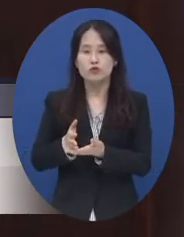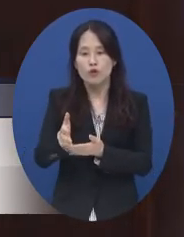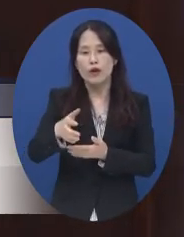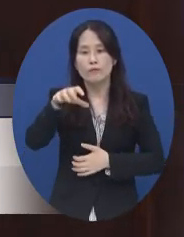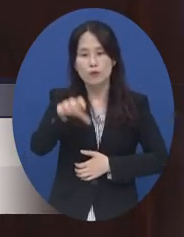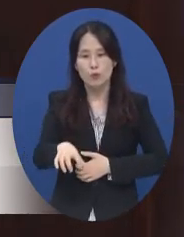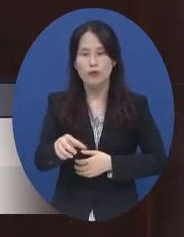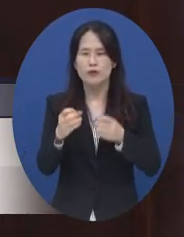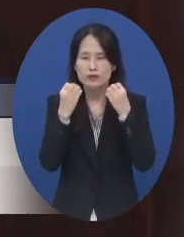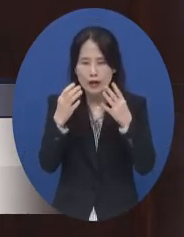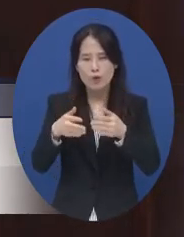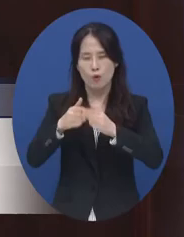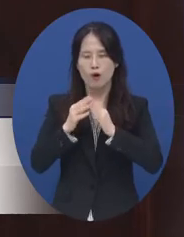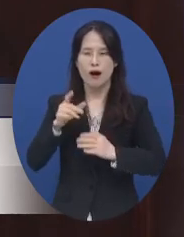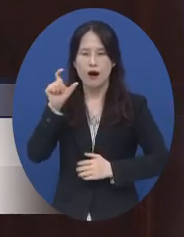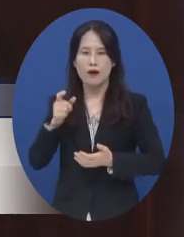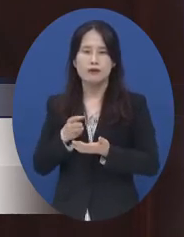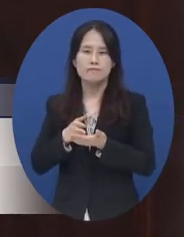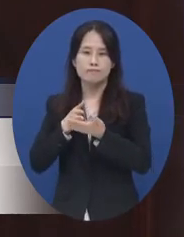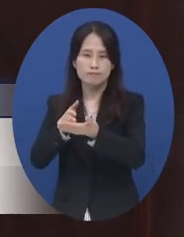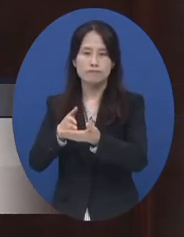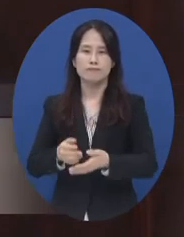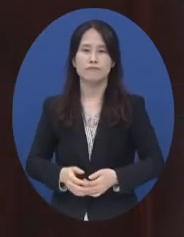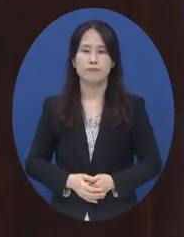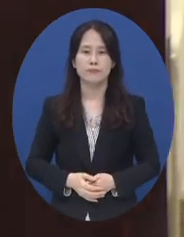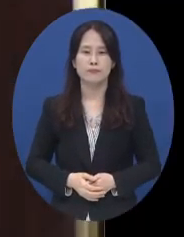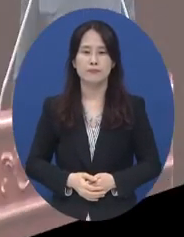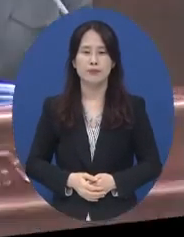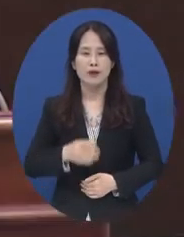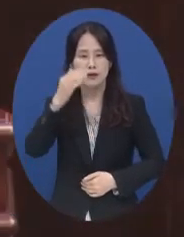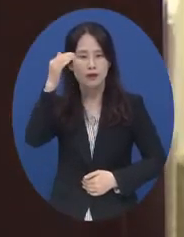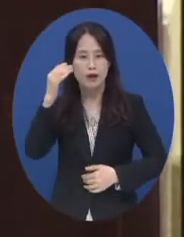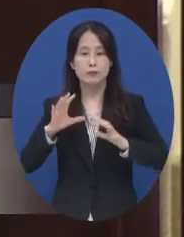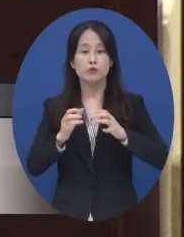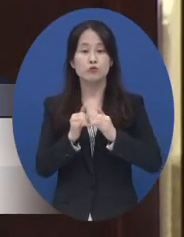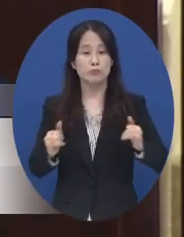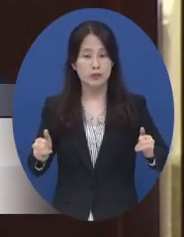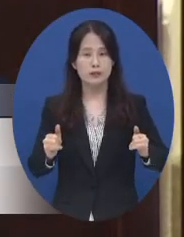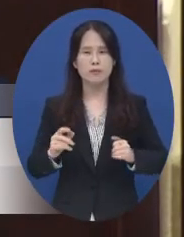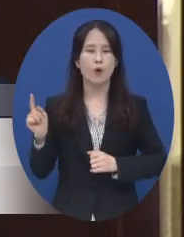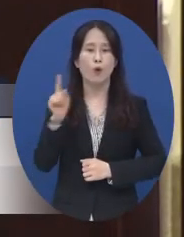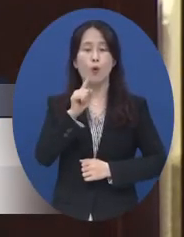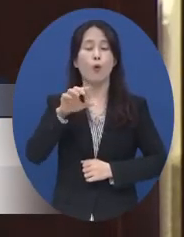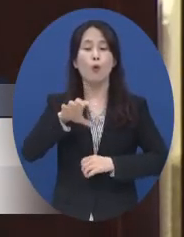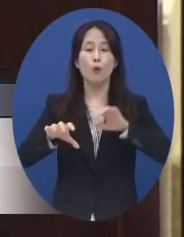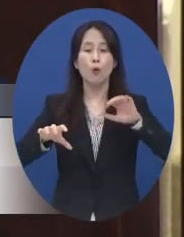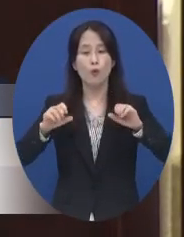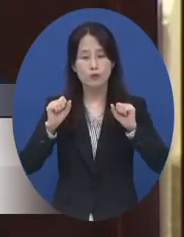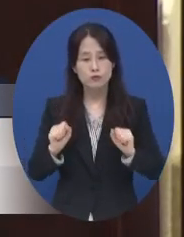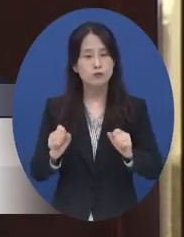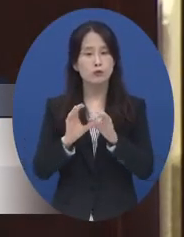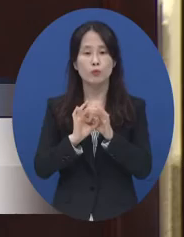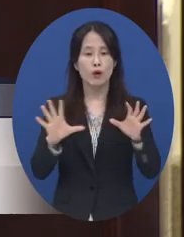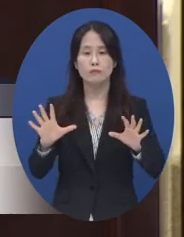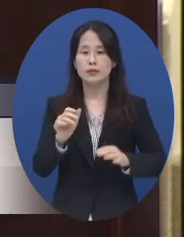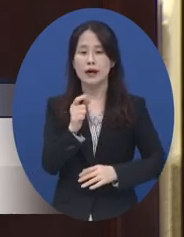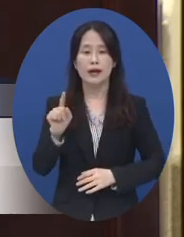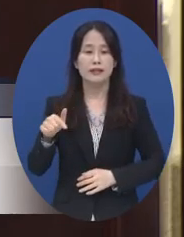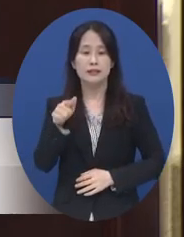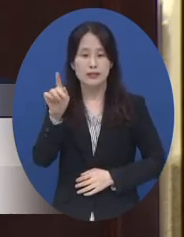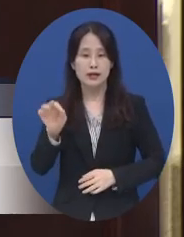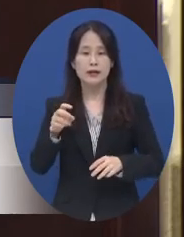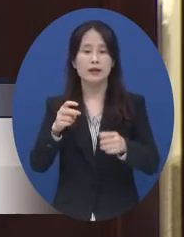부서를 신설할 것도 강력히 요청드리는 바입니다. 대한민국 국민이면 어디에